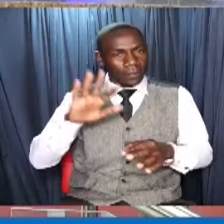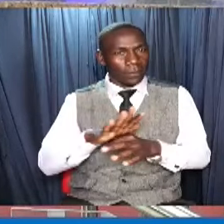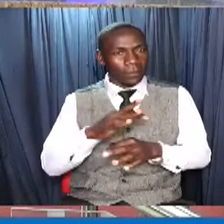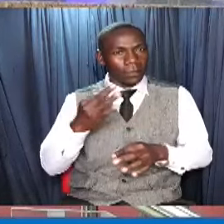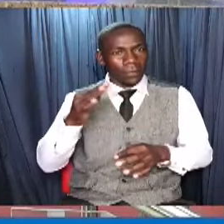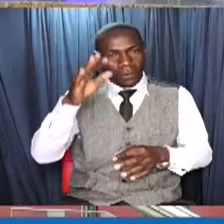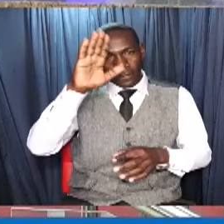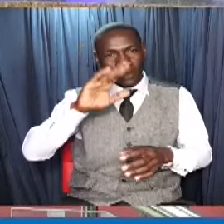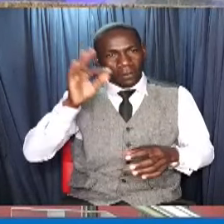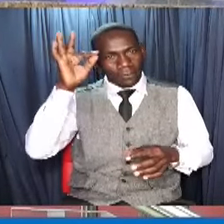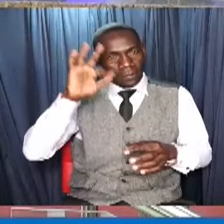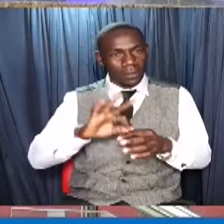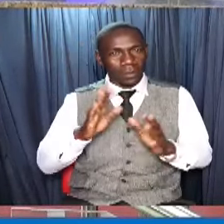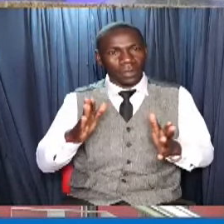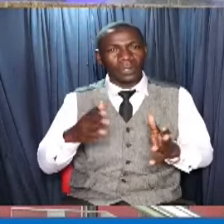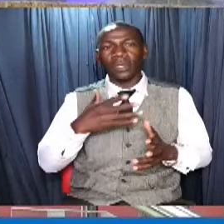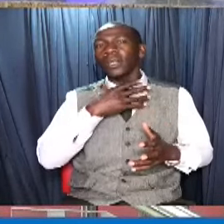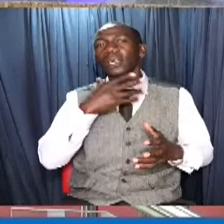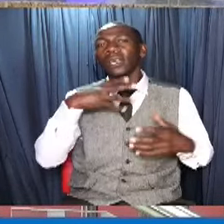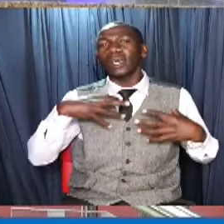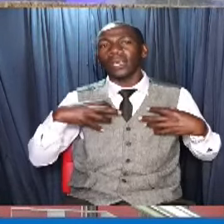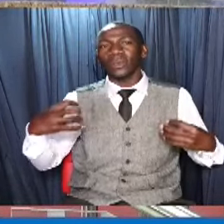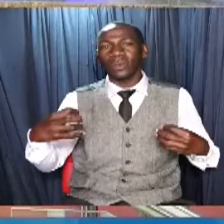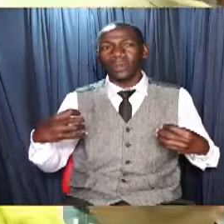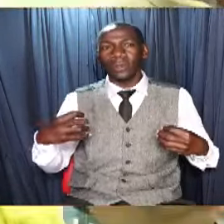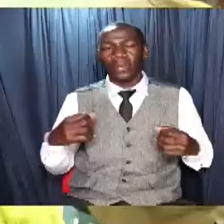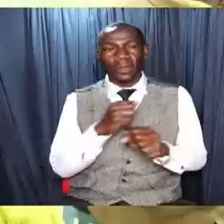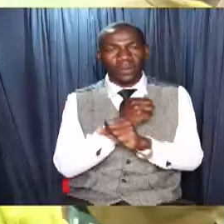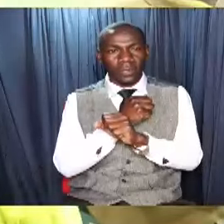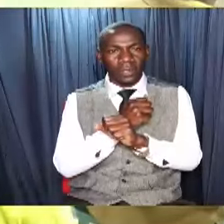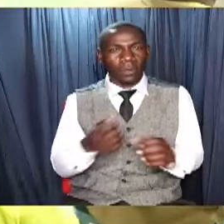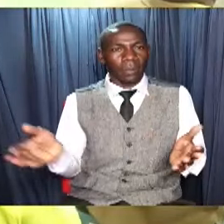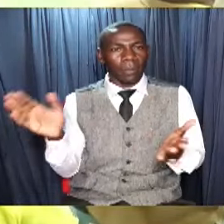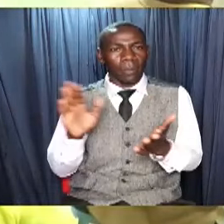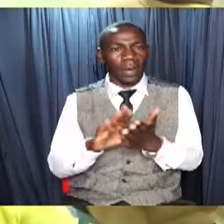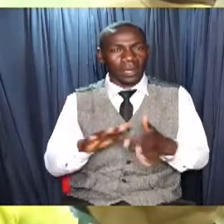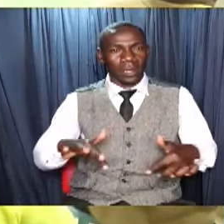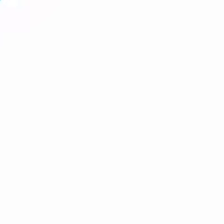imani yao. By their faith. Mtu anapona kweli. One is truly healed. Kinga zinarudi kuwa hai. And the defense